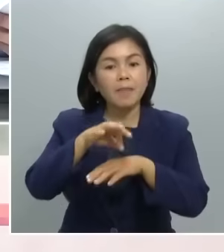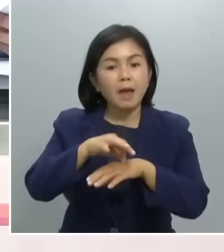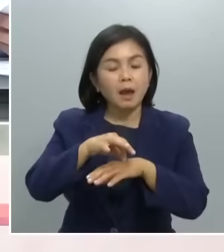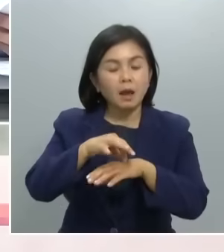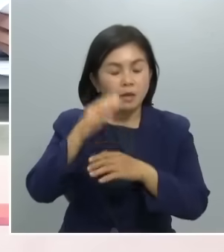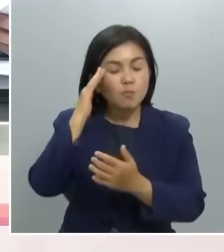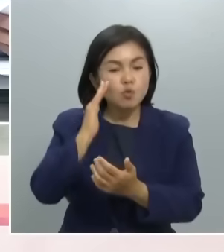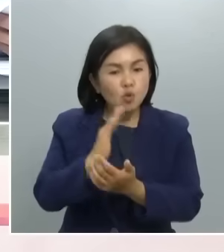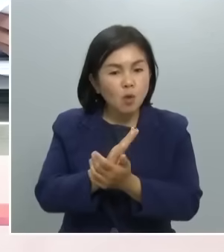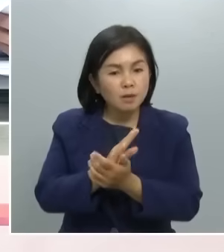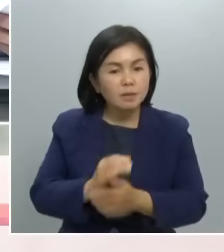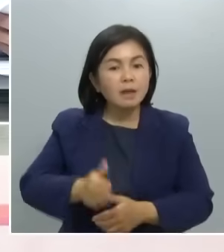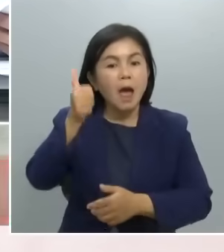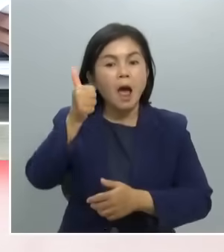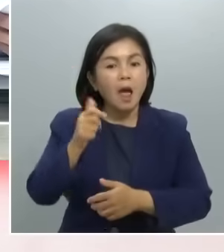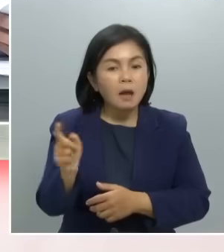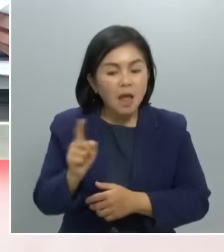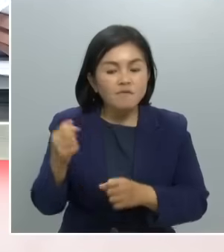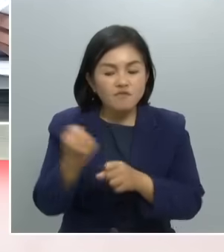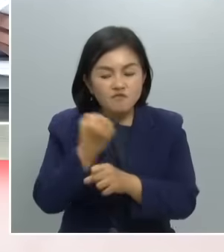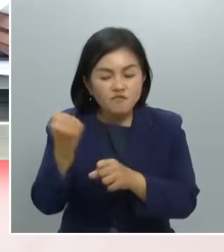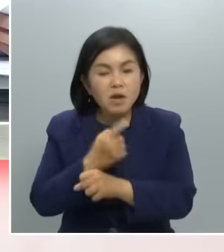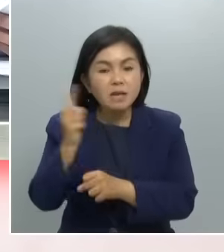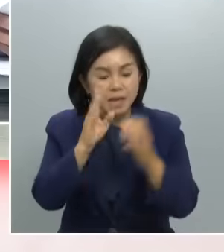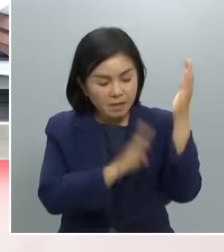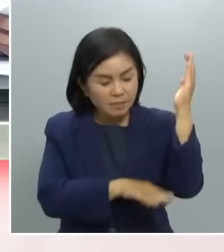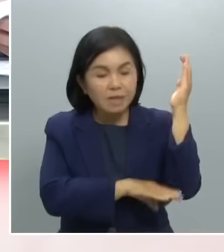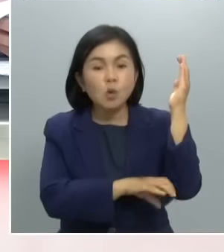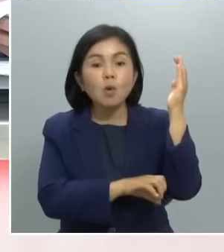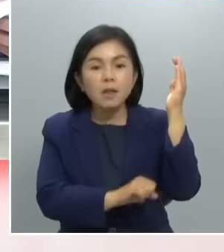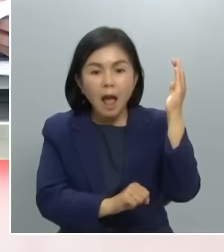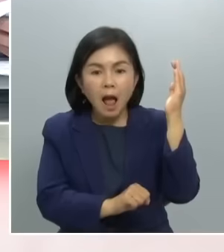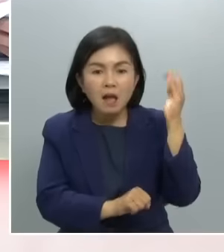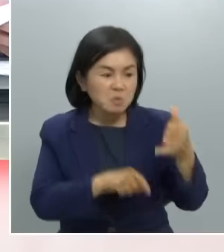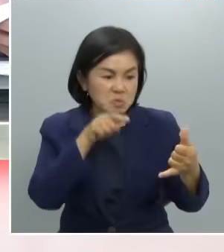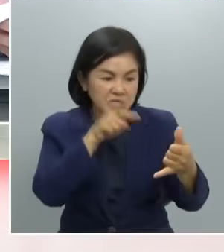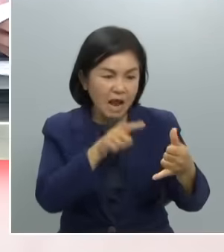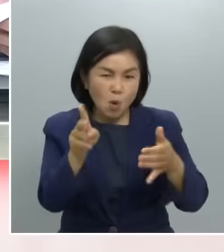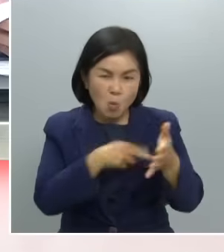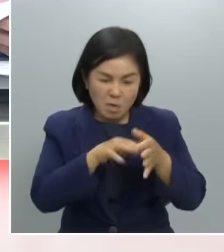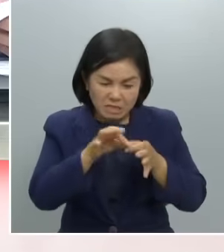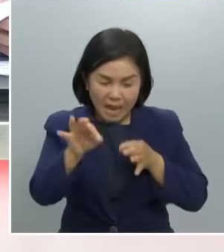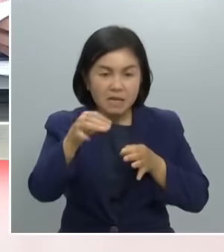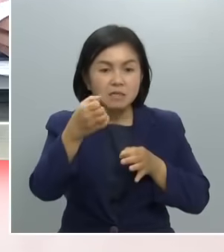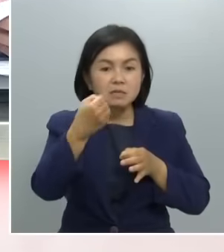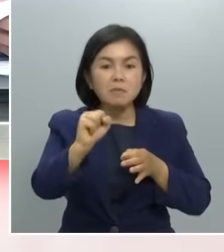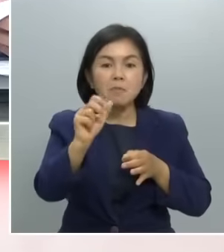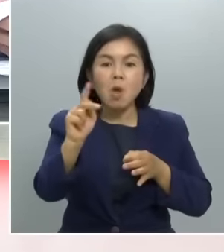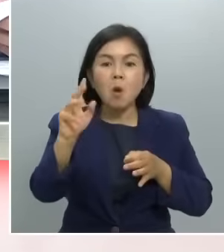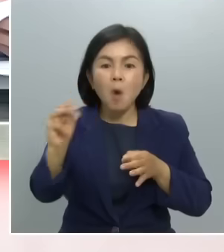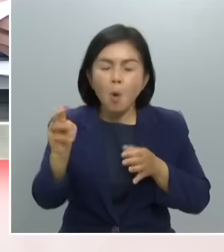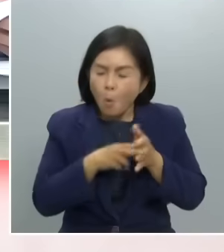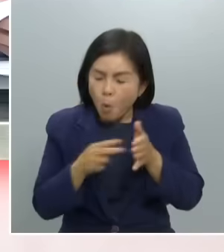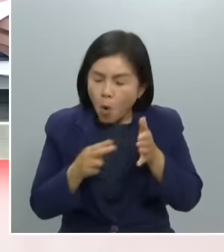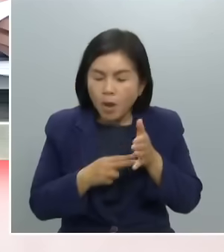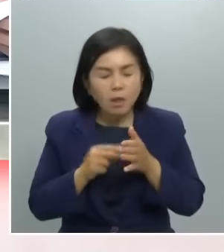ว่าหลังจากนั้นครับไปฝึกที่ค่ายท่านมุกนะฮะที่จังหวัดสงขลาและโดนสั่งวิ่งนะฮะ10กิโลเมตรแล้วหลังจากนั้นเนี่ยครับลูกชายเนี่ยเป็